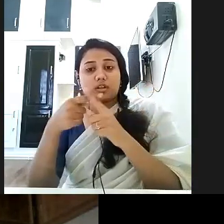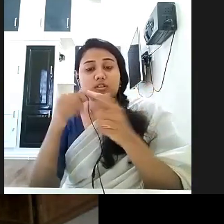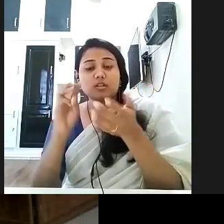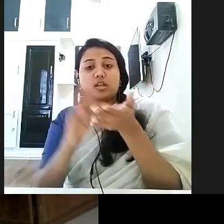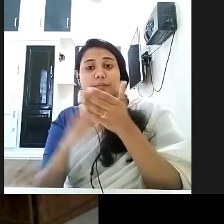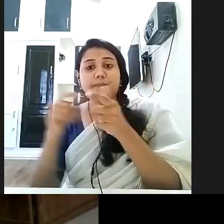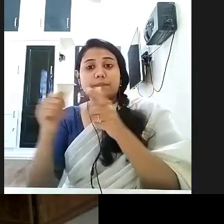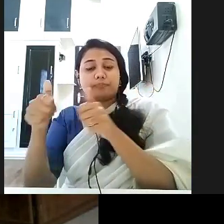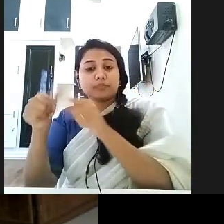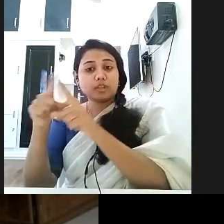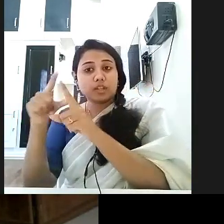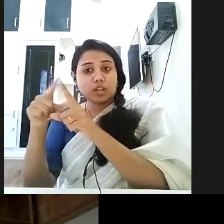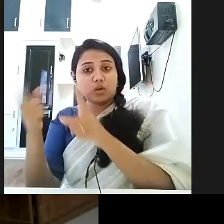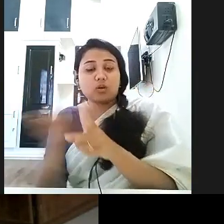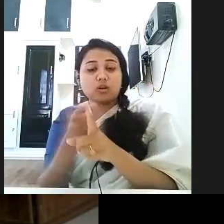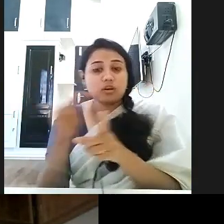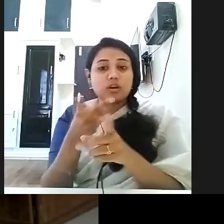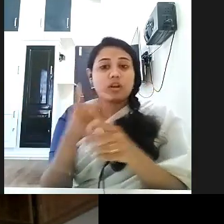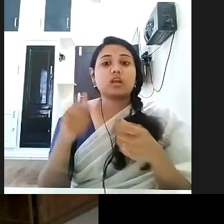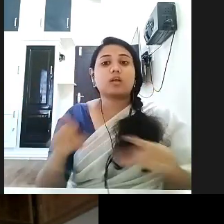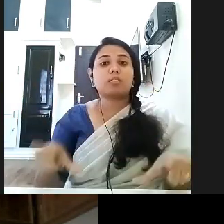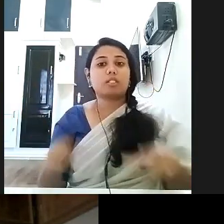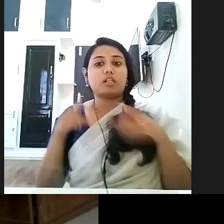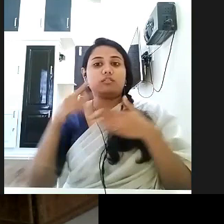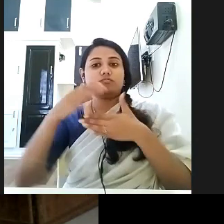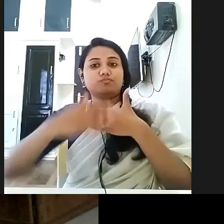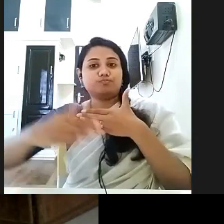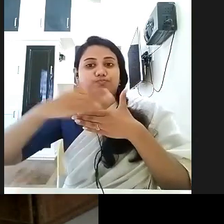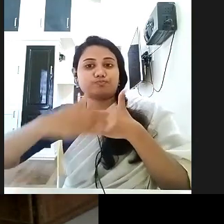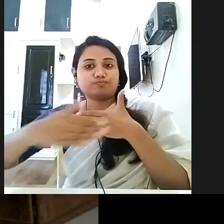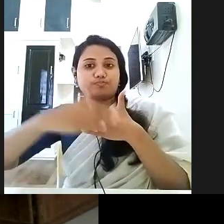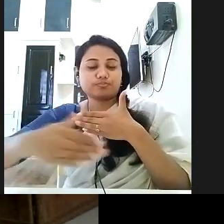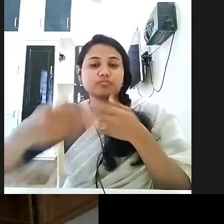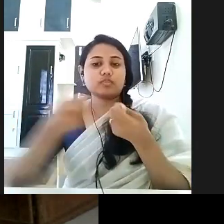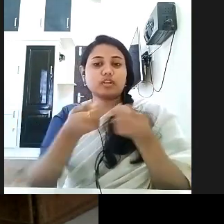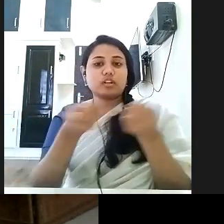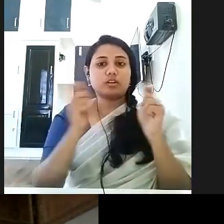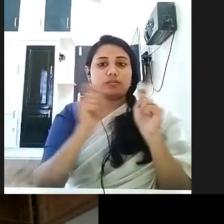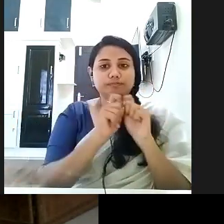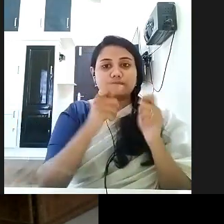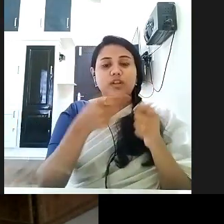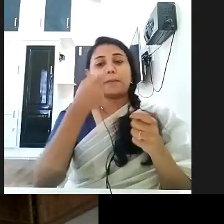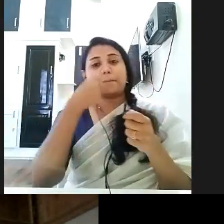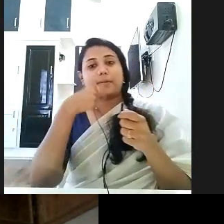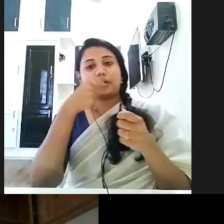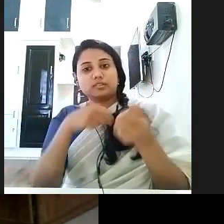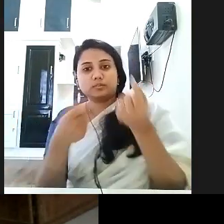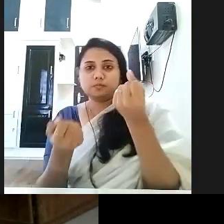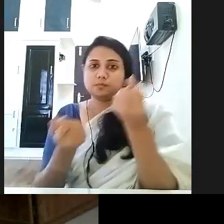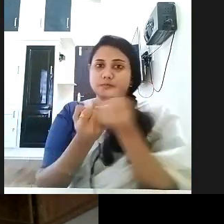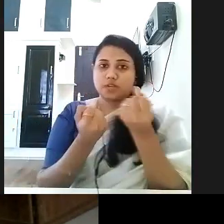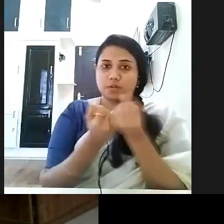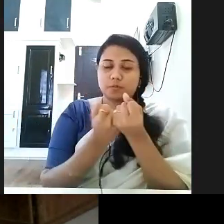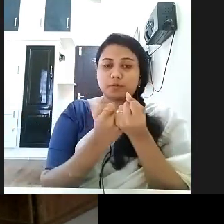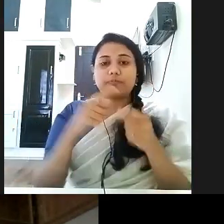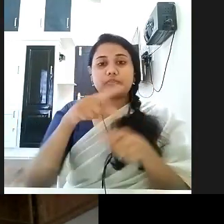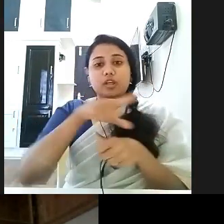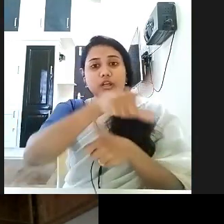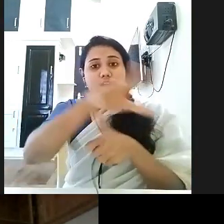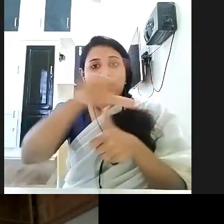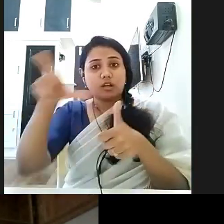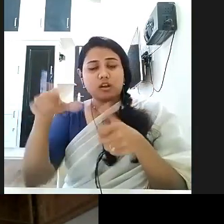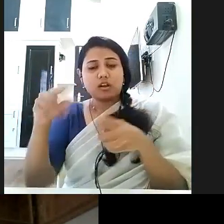നമുക്ക് പൂർണ്ണമായിട്ട് ഒരു ലൈഫ് റൗട്ടീനായിട്ട് കൊണ്ടുപോകേണ്ട കാര്യം. അതോടൊപ്പം തന്നെ മെഡിസിന്റെയും സപ്പോർട്ടോടുകൂടി ഞങ്ങൾക്ക് എല്ലാവർക്കും ഒരു